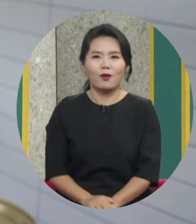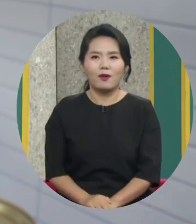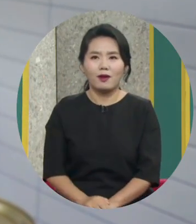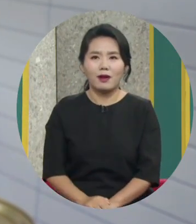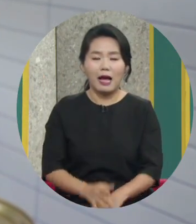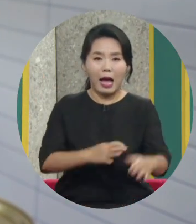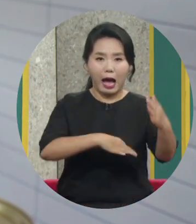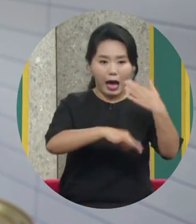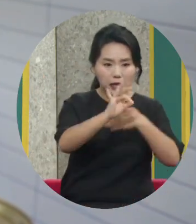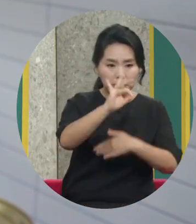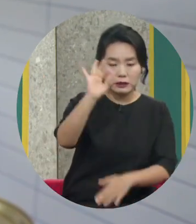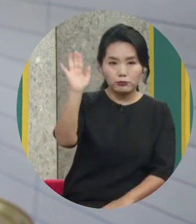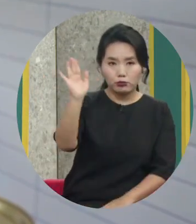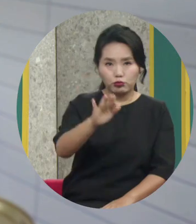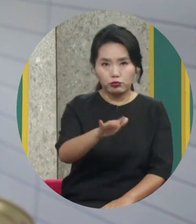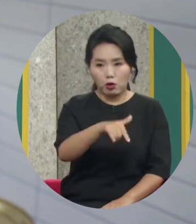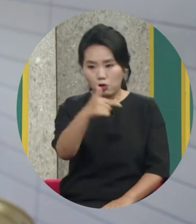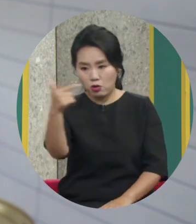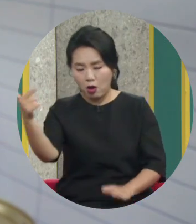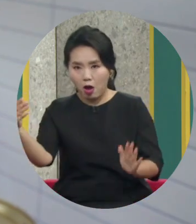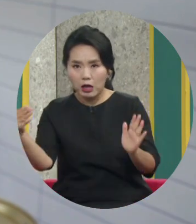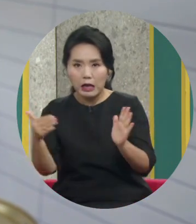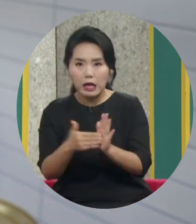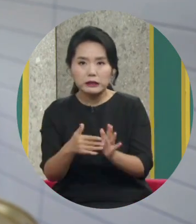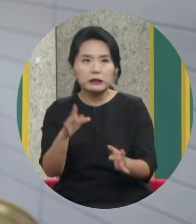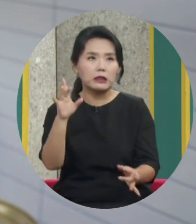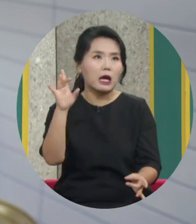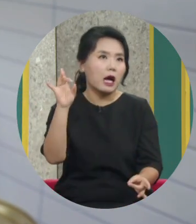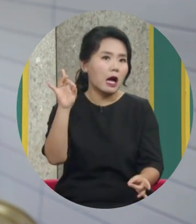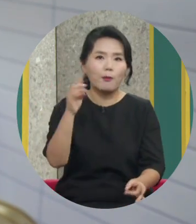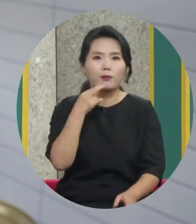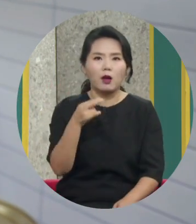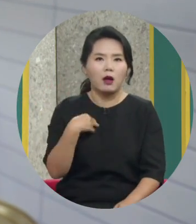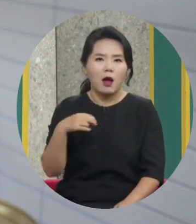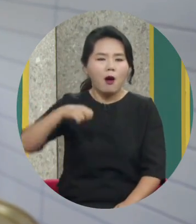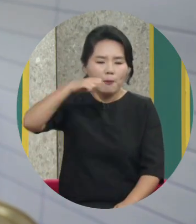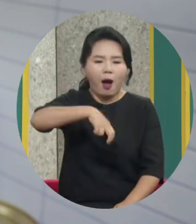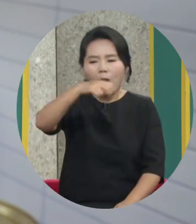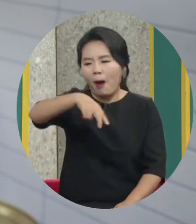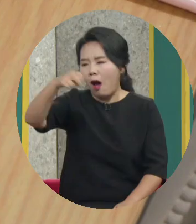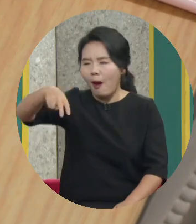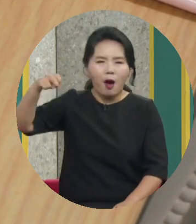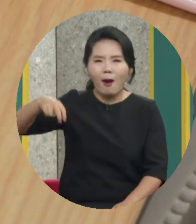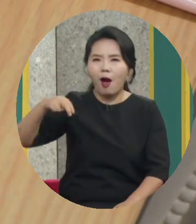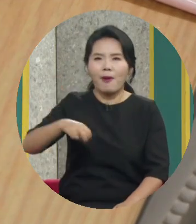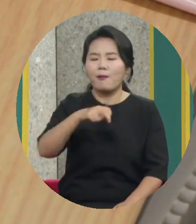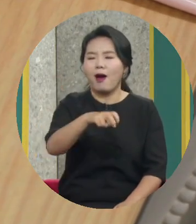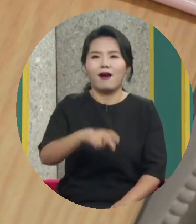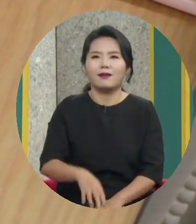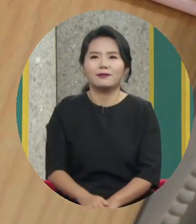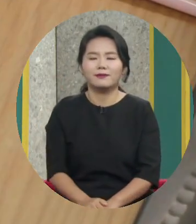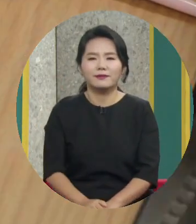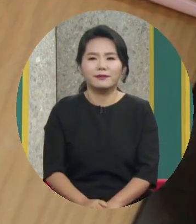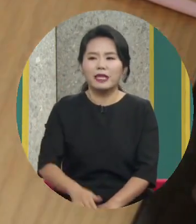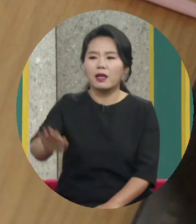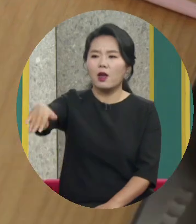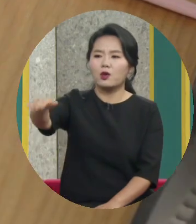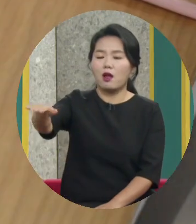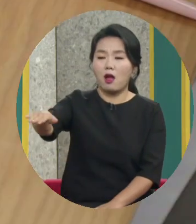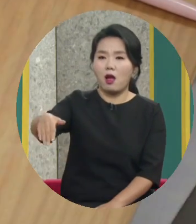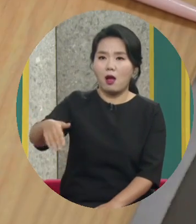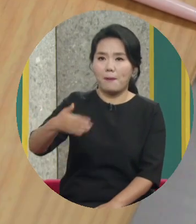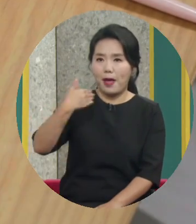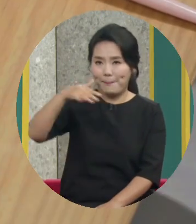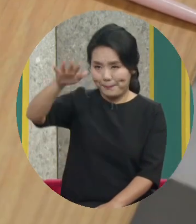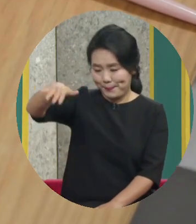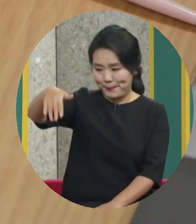잠잘 때까지 가만히 있는 적이 별로 없어요. 진효정! 효정아, 이쪽으로